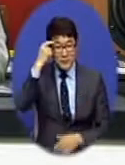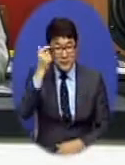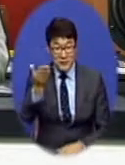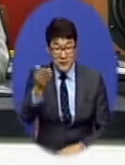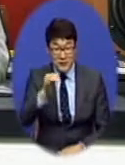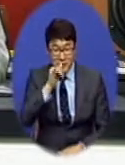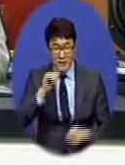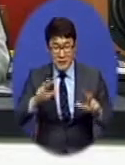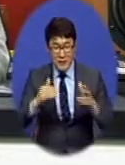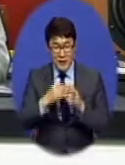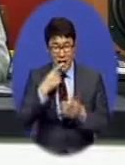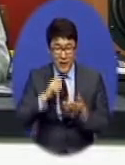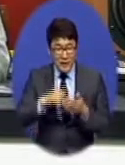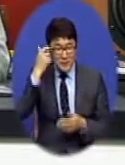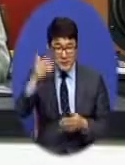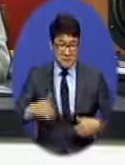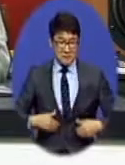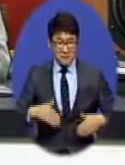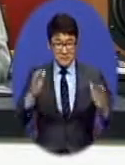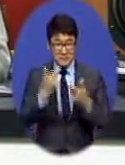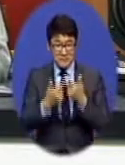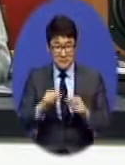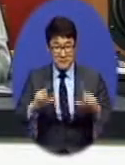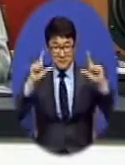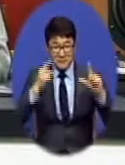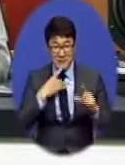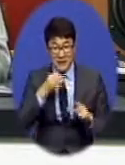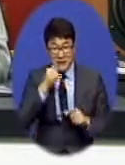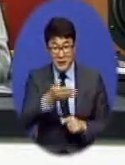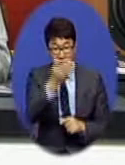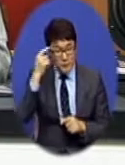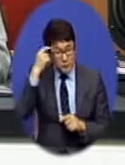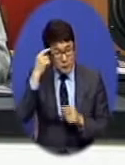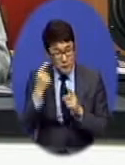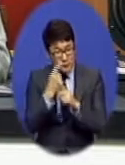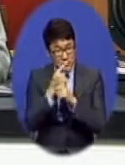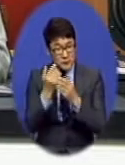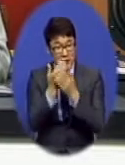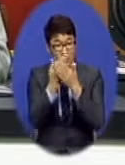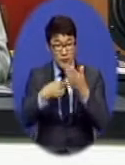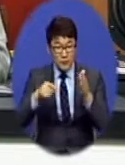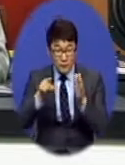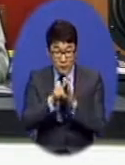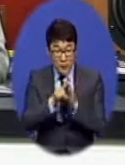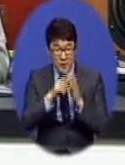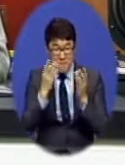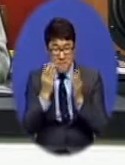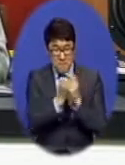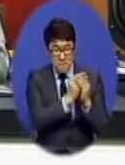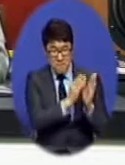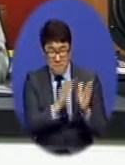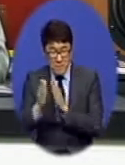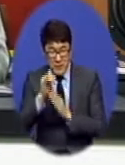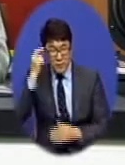자 이제까지 쉬었던 퀴즈는 가라 목요일에 우리 시청자들의 분해 활성화를 위해서 야심차게